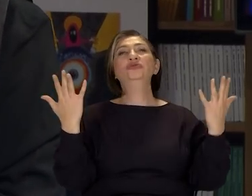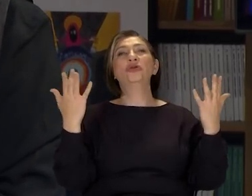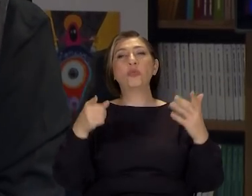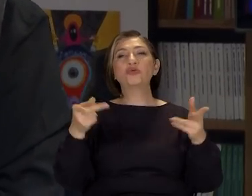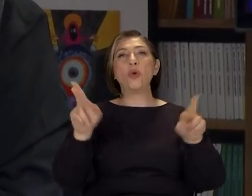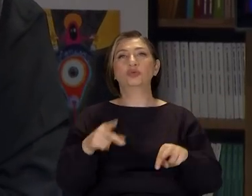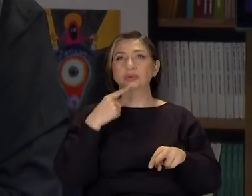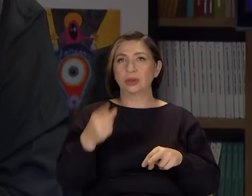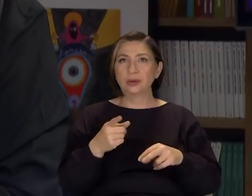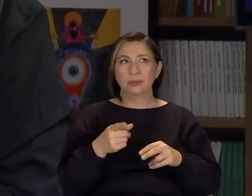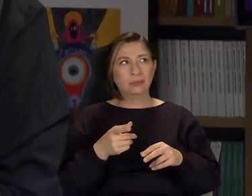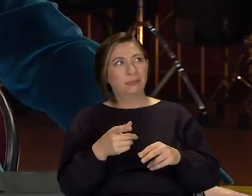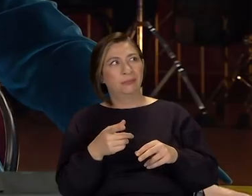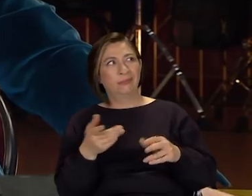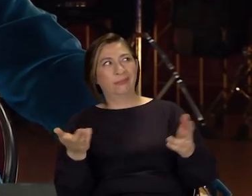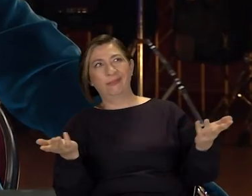burada ölürsün dedi.